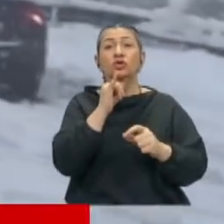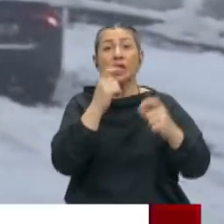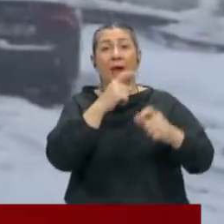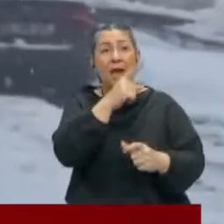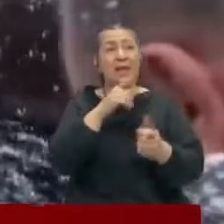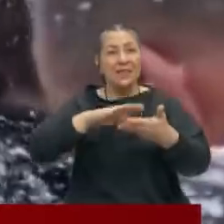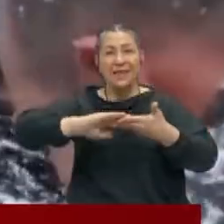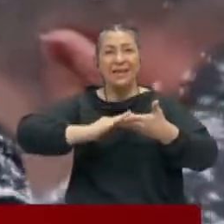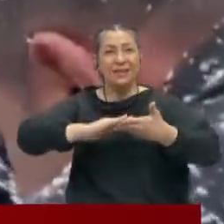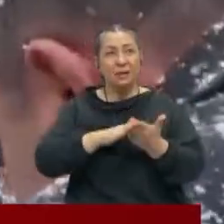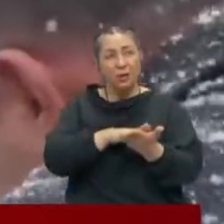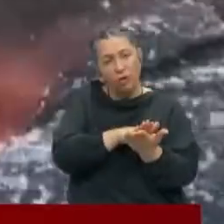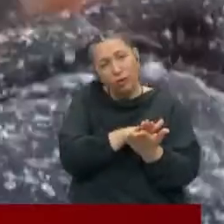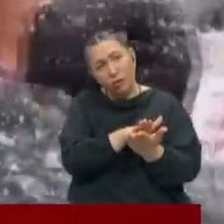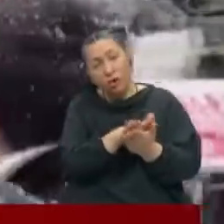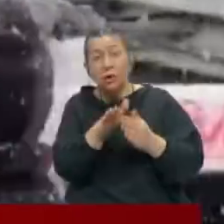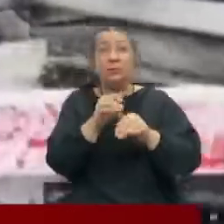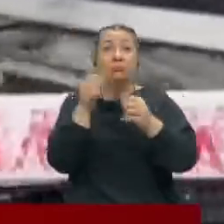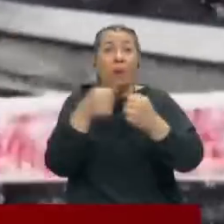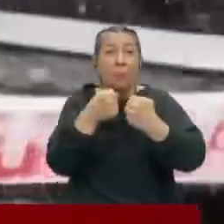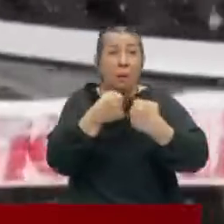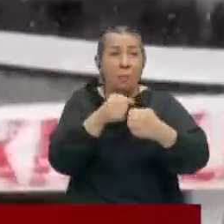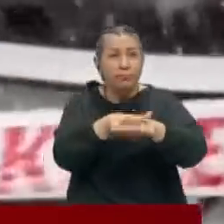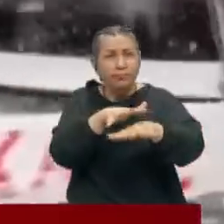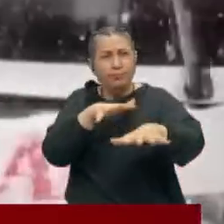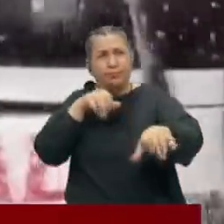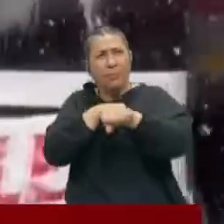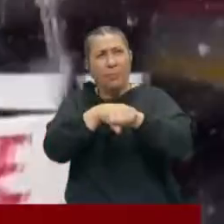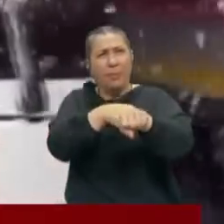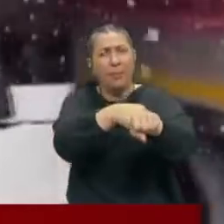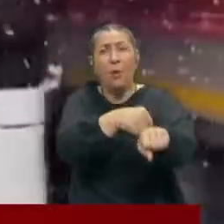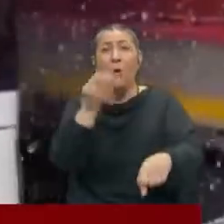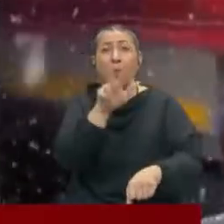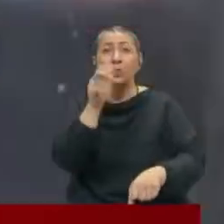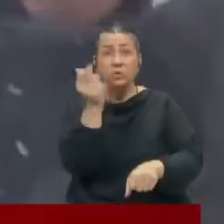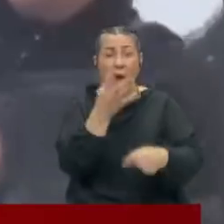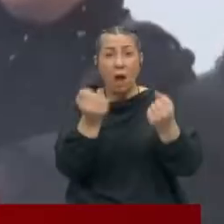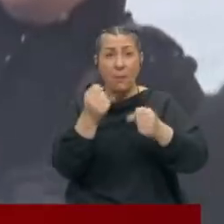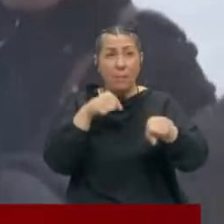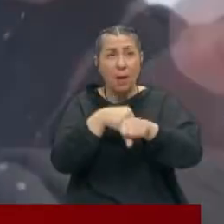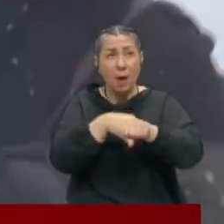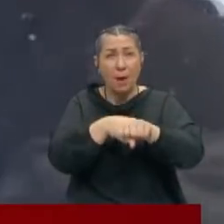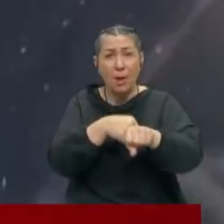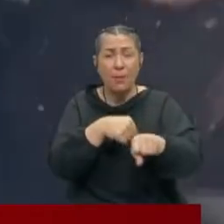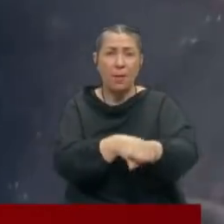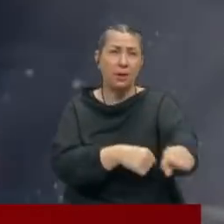kayan tır yüzünden meydana gelen zincirleme trafik kazasında 30 araç birbirine girdi.